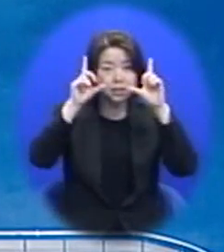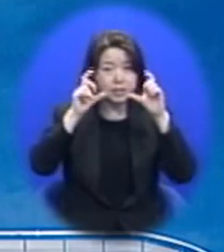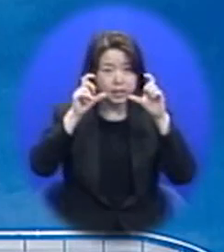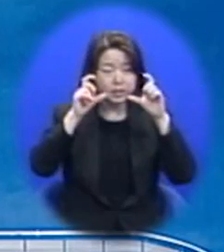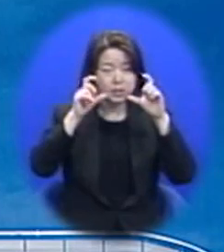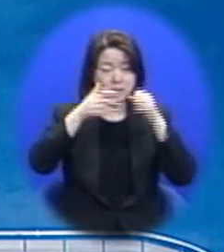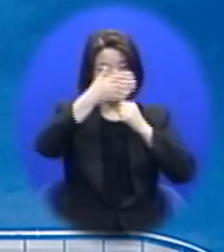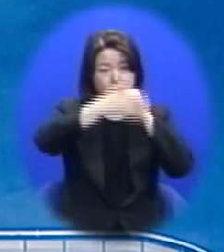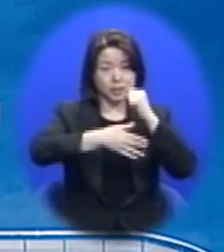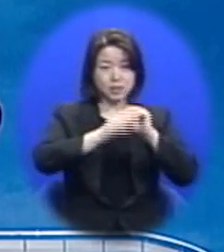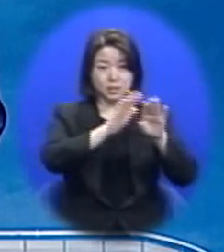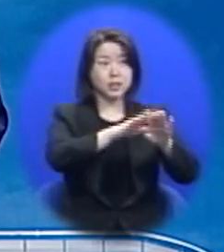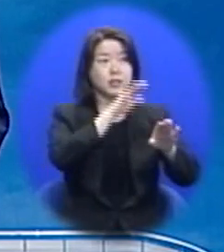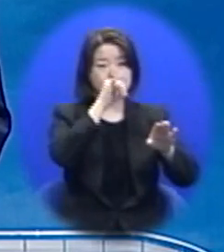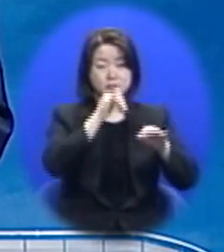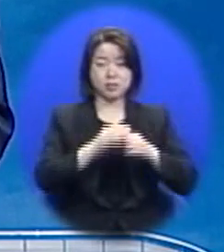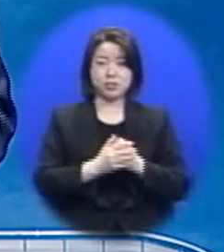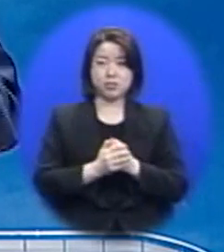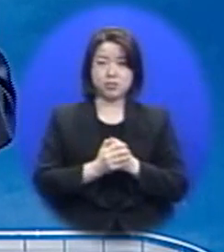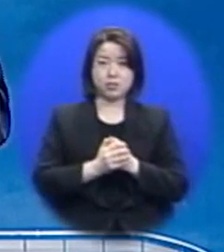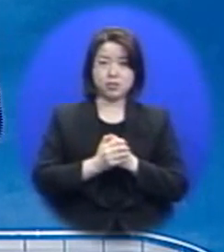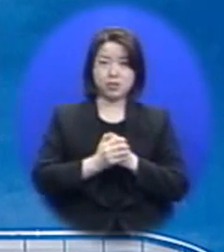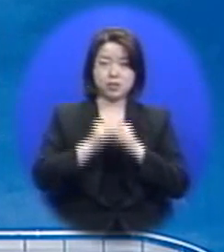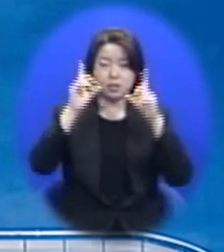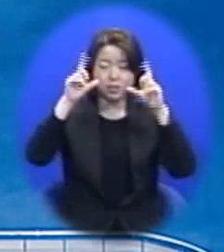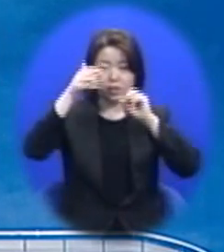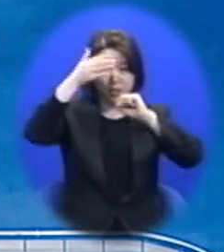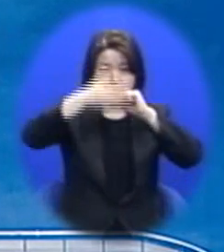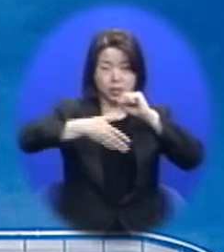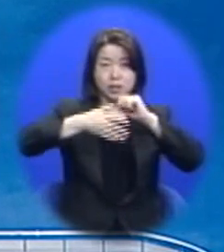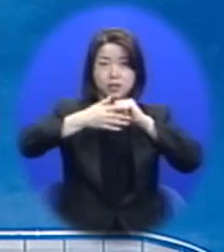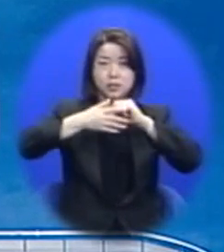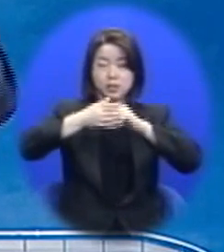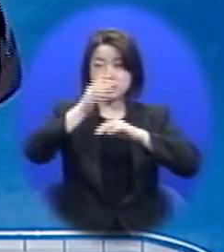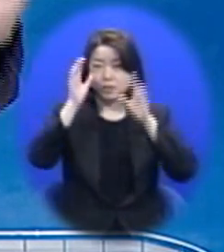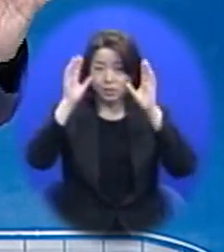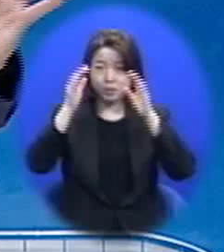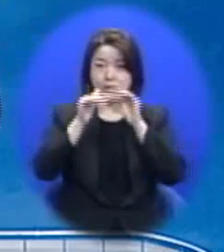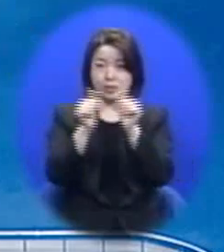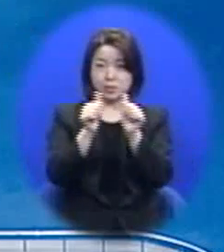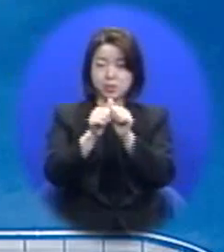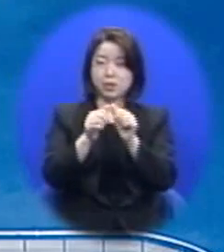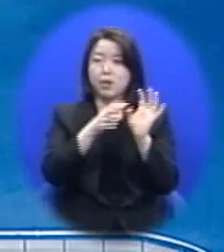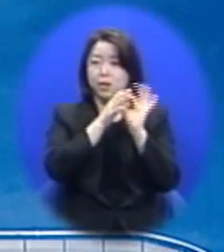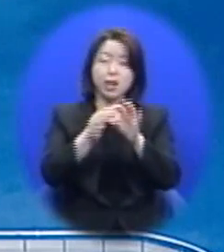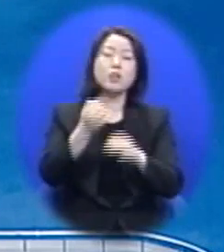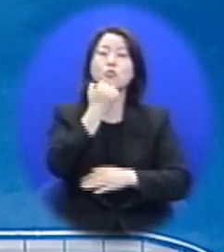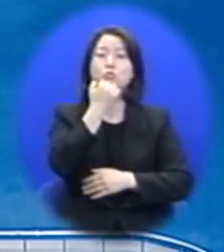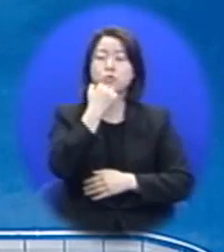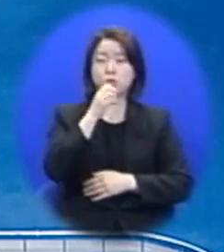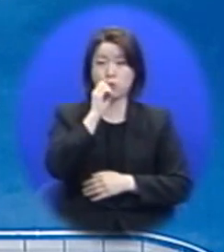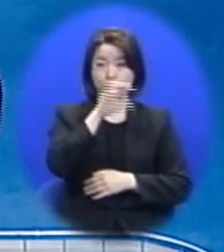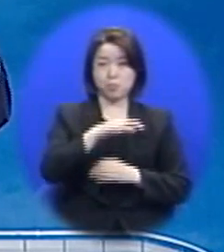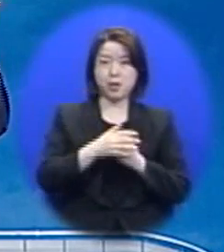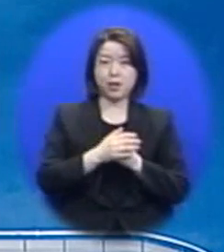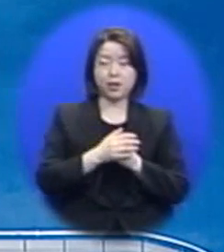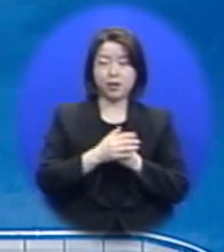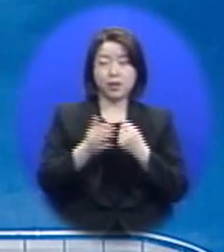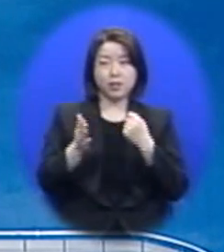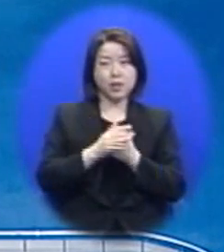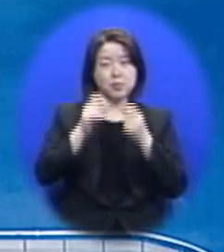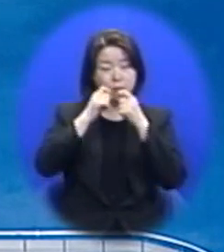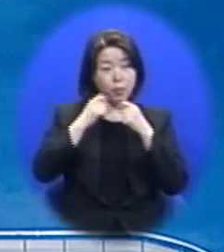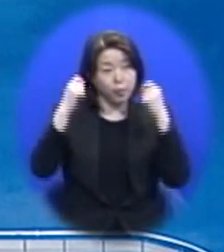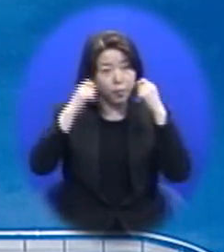책상에 있습니다. 사진 찍는 그 기사님이 계속 웃으라고 하더라고요. 그래서 활짝